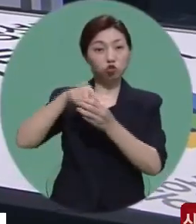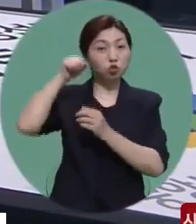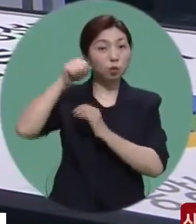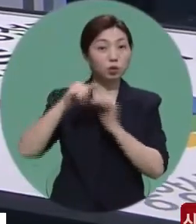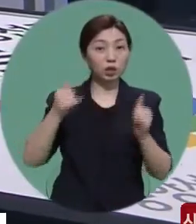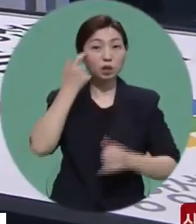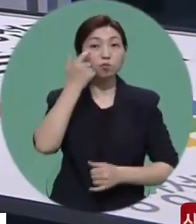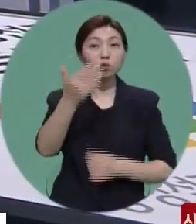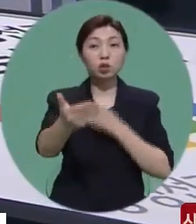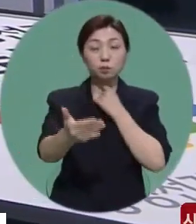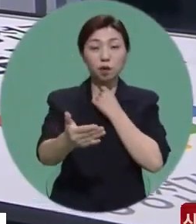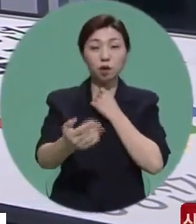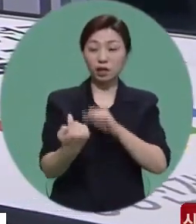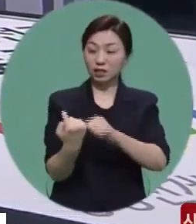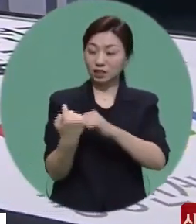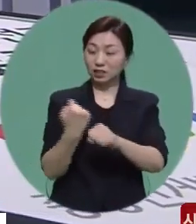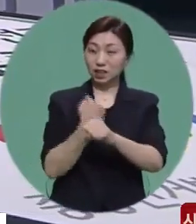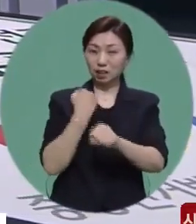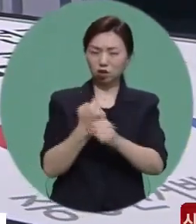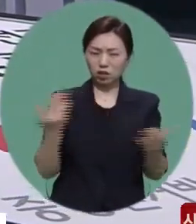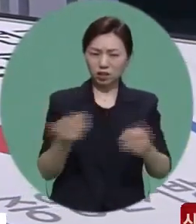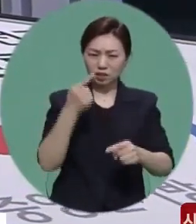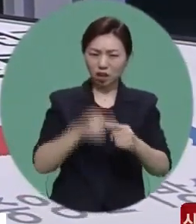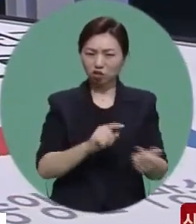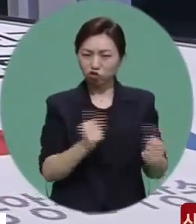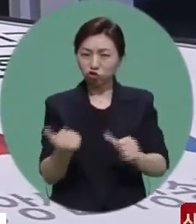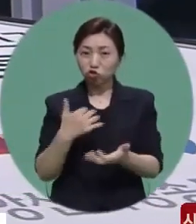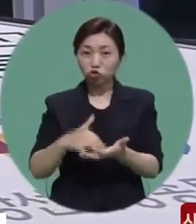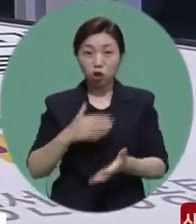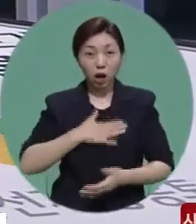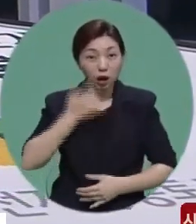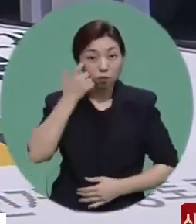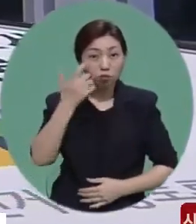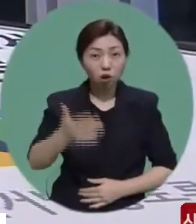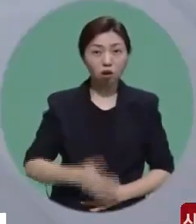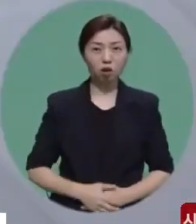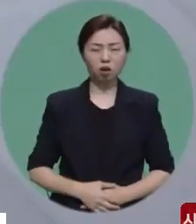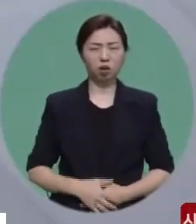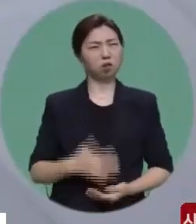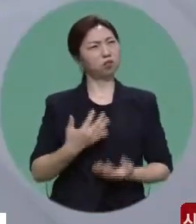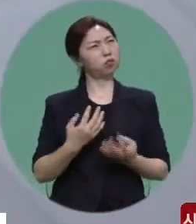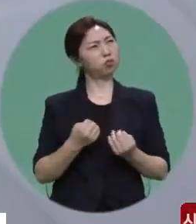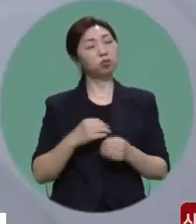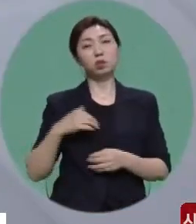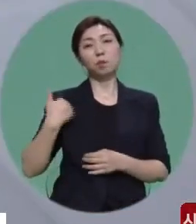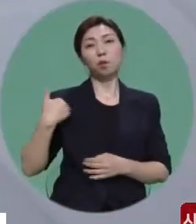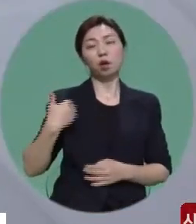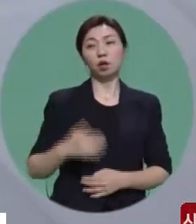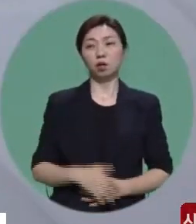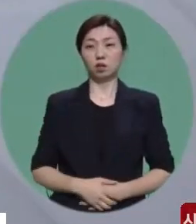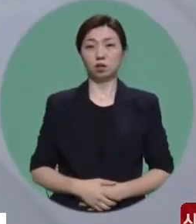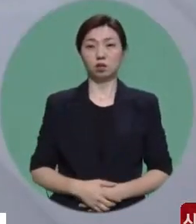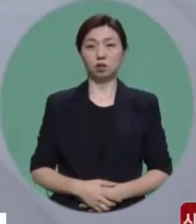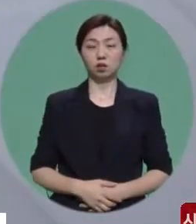작년에 산재로 몇 명 죽었는지 아십니까? 글쎄 숫자는 뭐 정확히